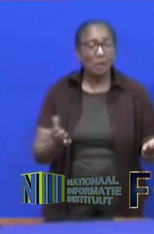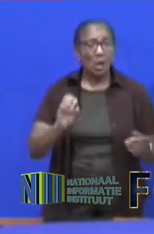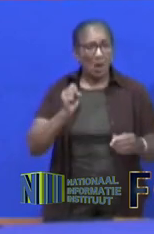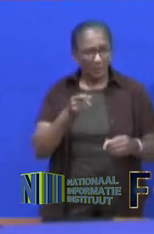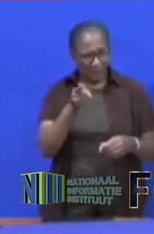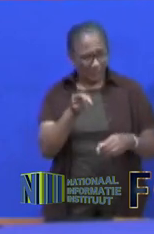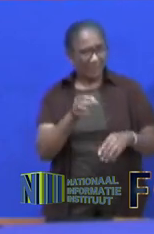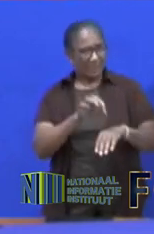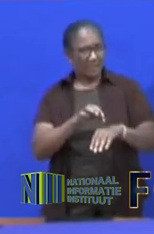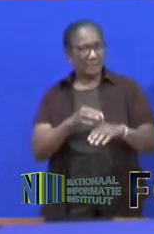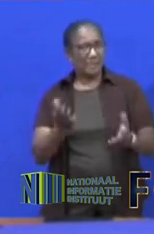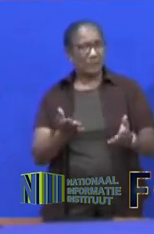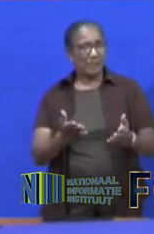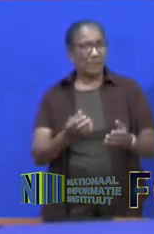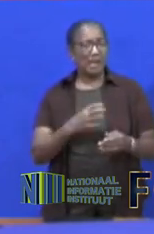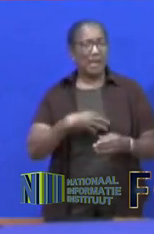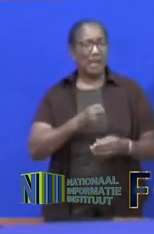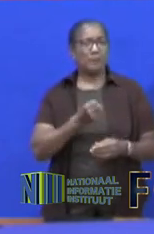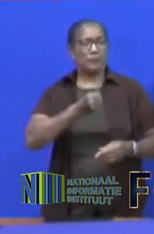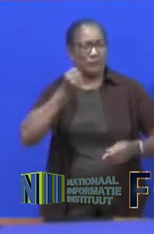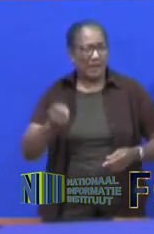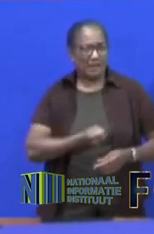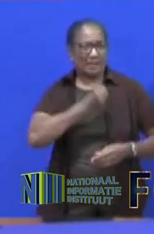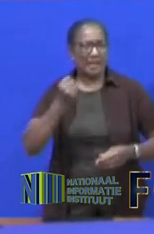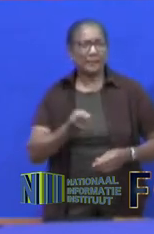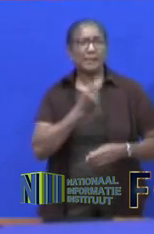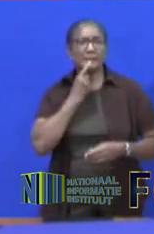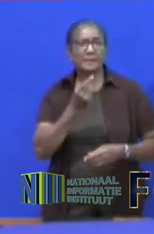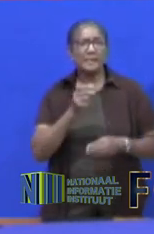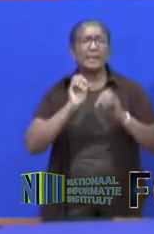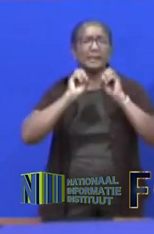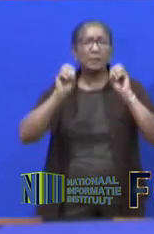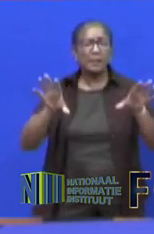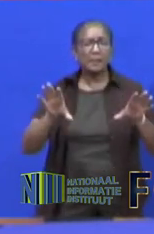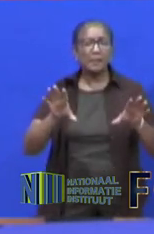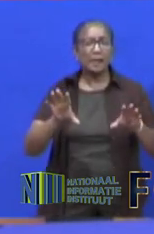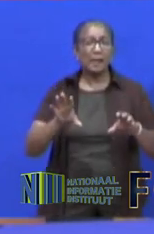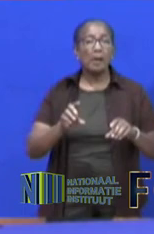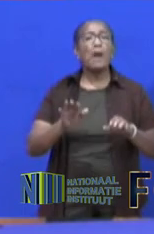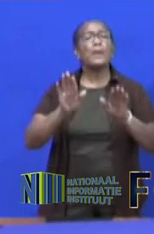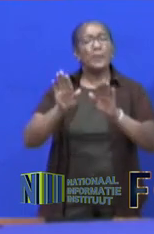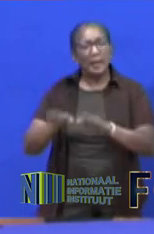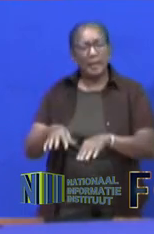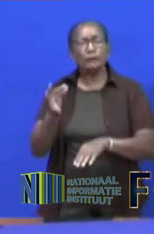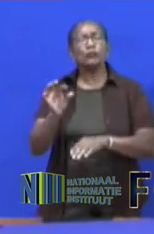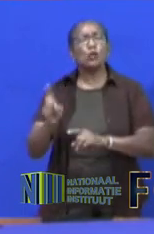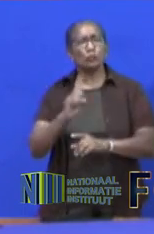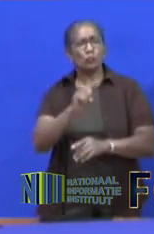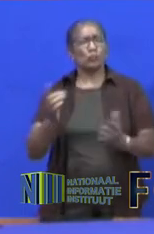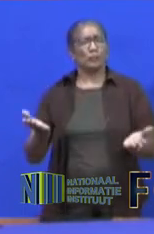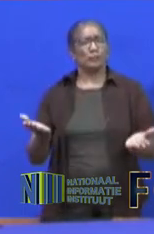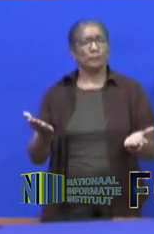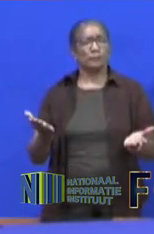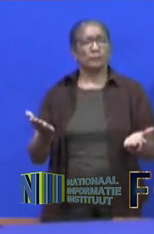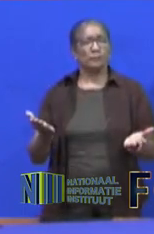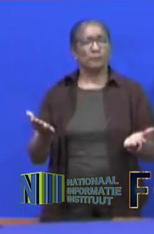als u ziek bent, hebben we al een paar keer en vaker in de media aangegeven, blijf thuis.